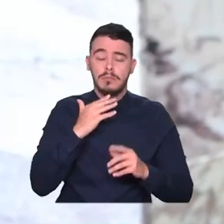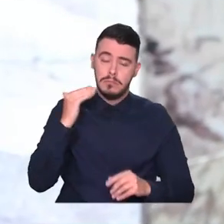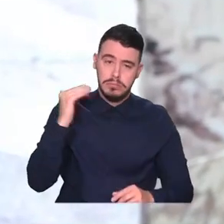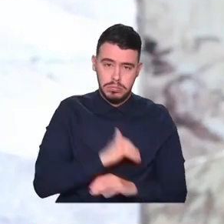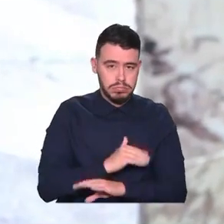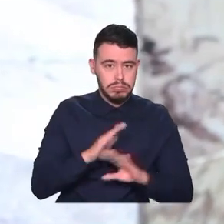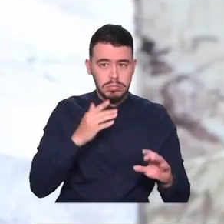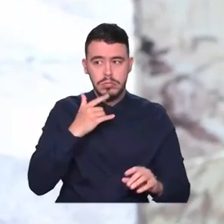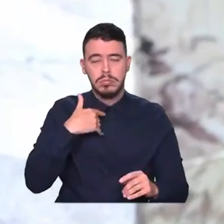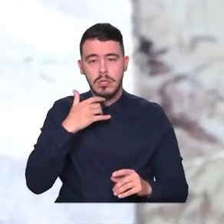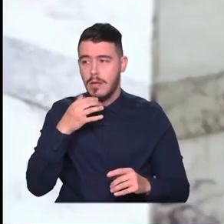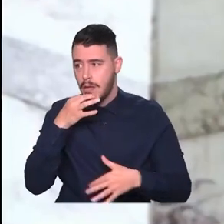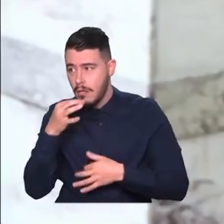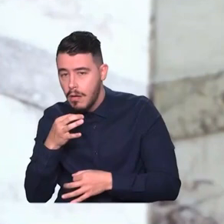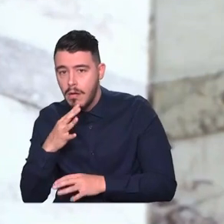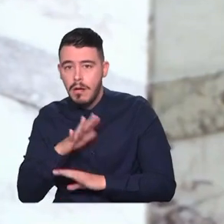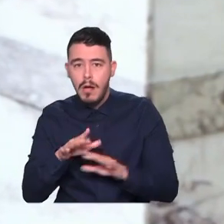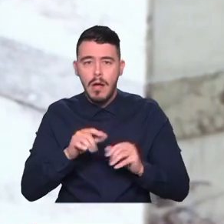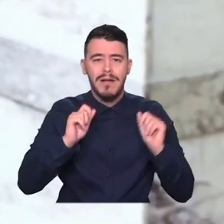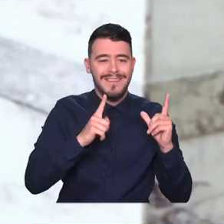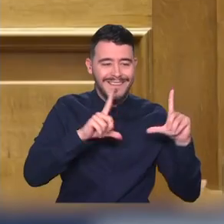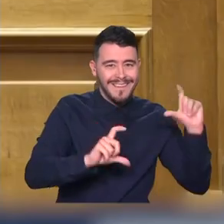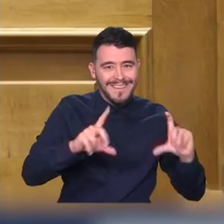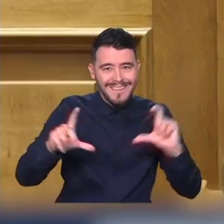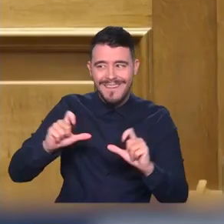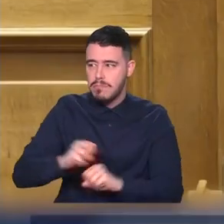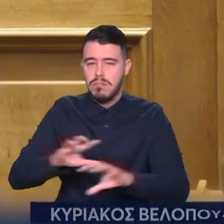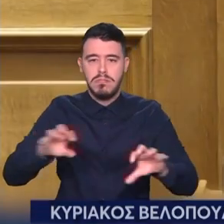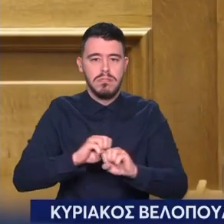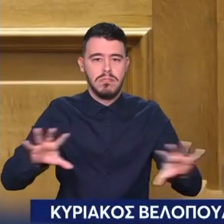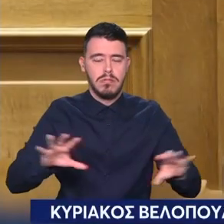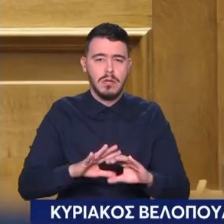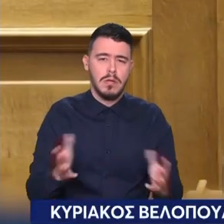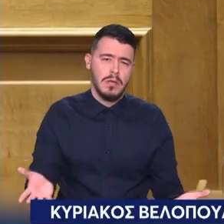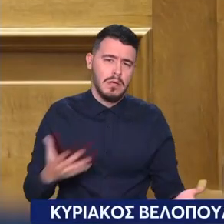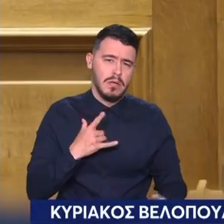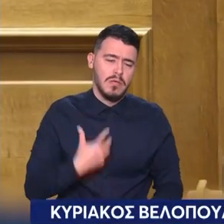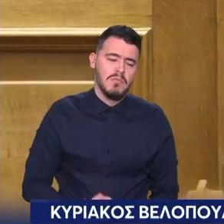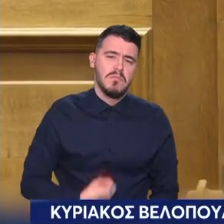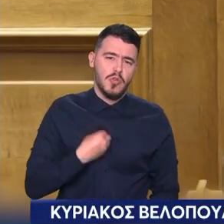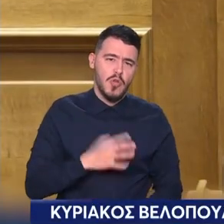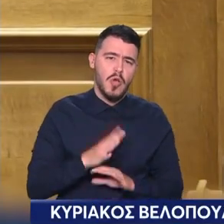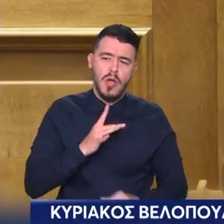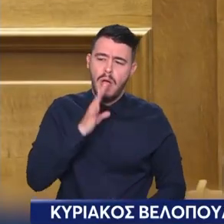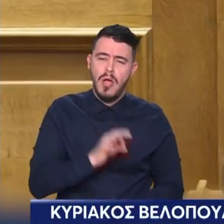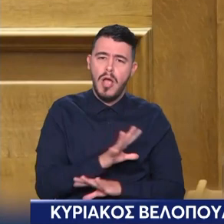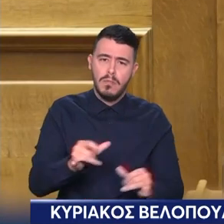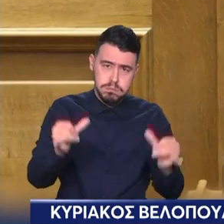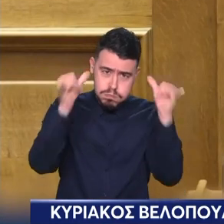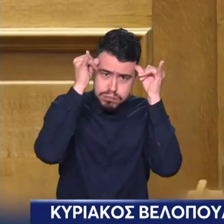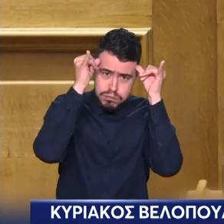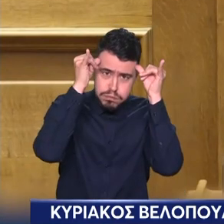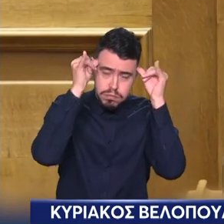μπροστά τους και τις πρώτες εικόνες να δίνουν τροφή για συζητήσεις. Το θεωρώ βάρβαρο. Βάρβαρο.